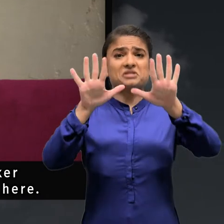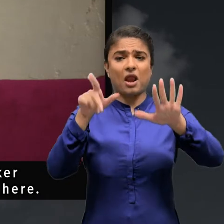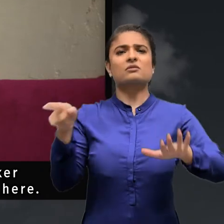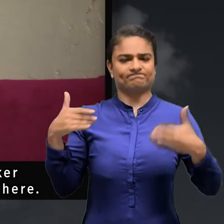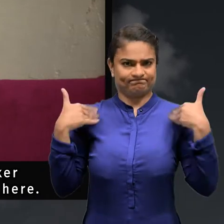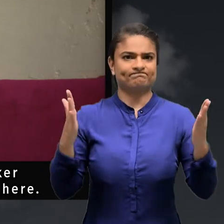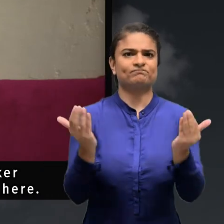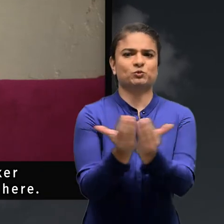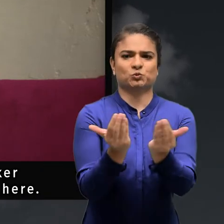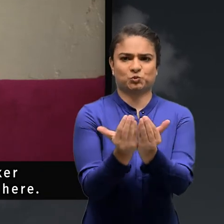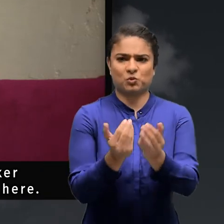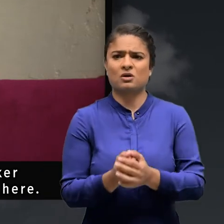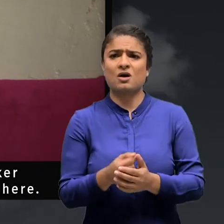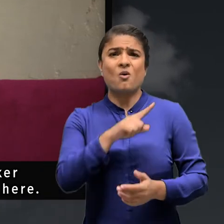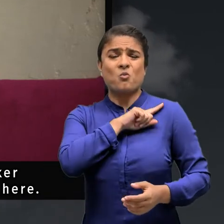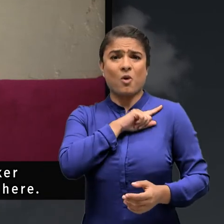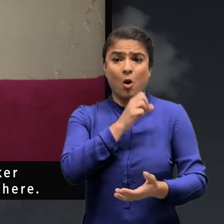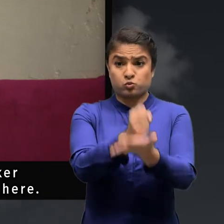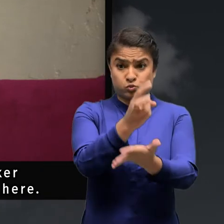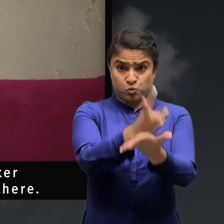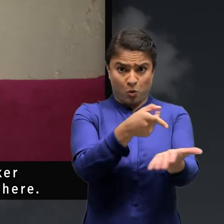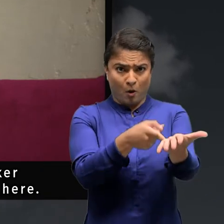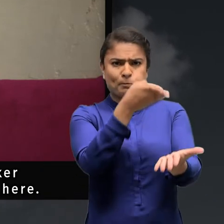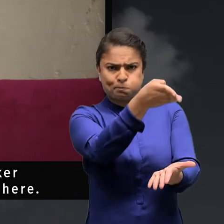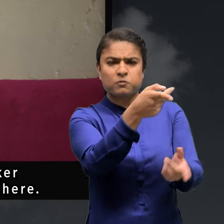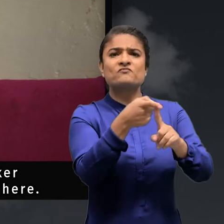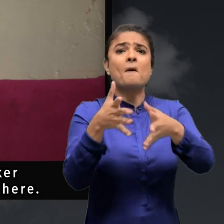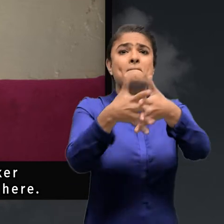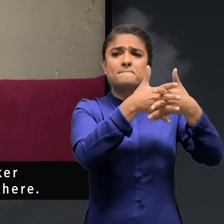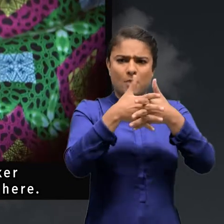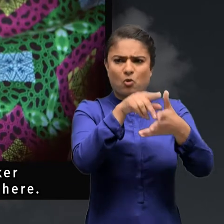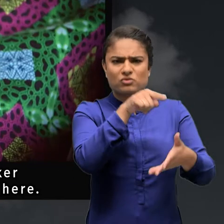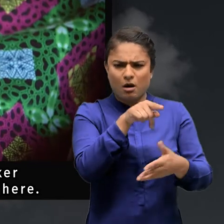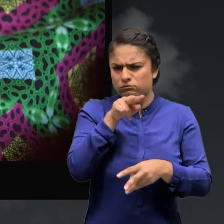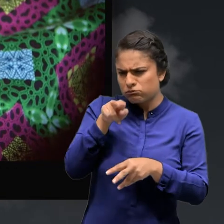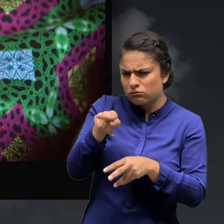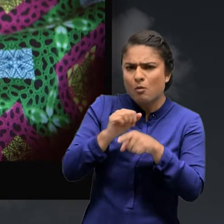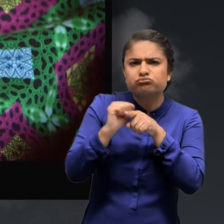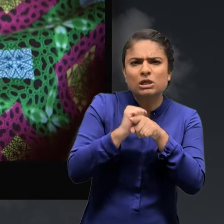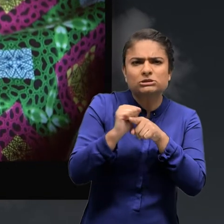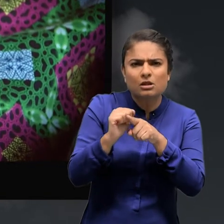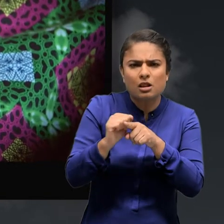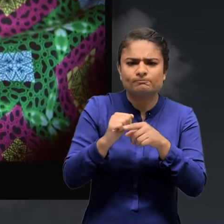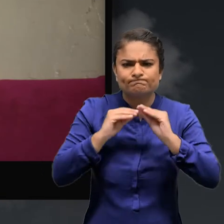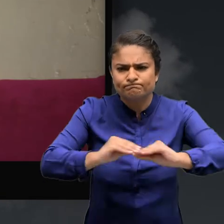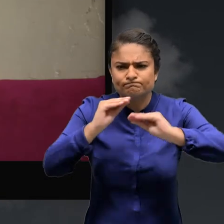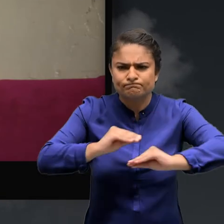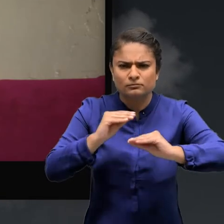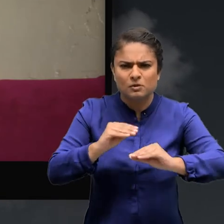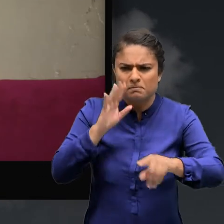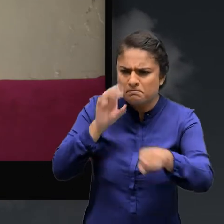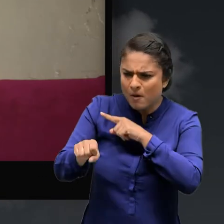10, ngoba kusike kufika i-social worker ezothatha ii-practicals from America. So bafuna benze